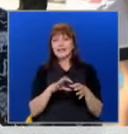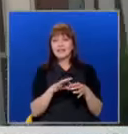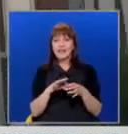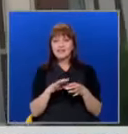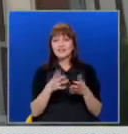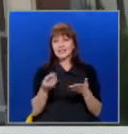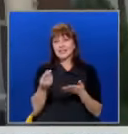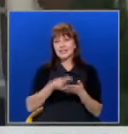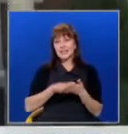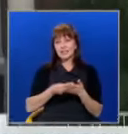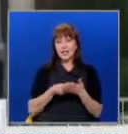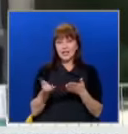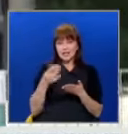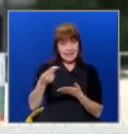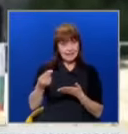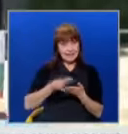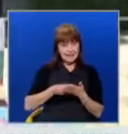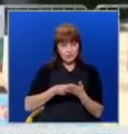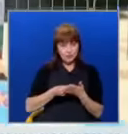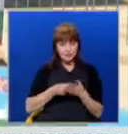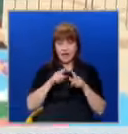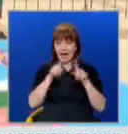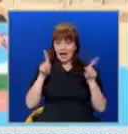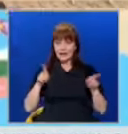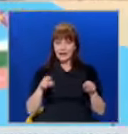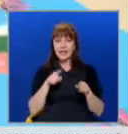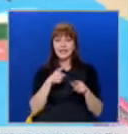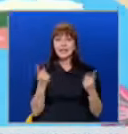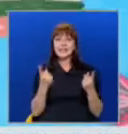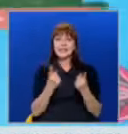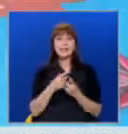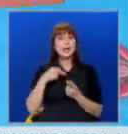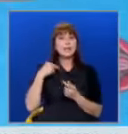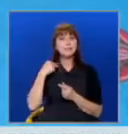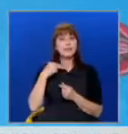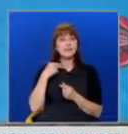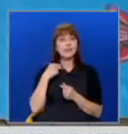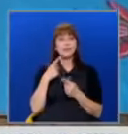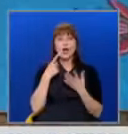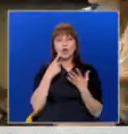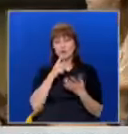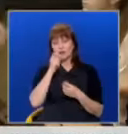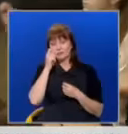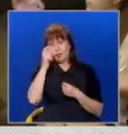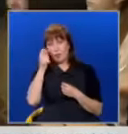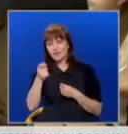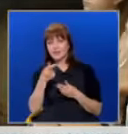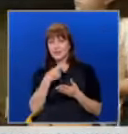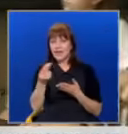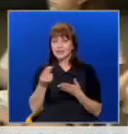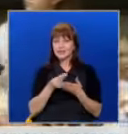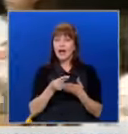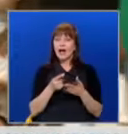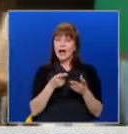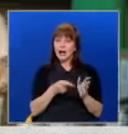изпратат. След като нарисуваха картината, младите творци се срещнаха с президента. Той оцени високо творбата им. Посочи, че такива